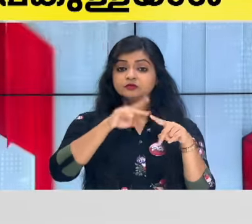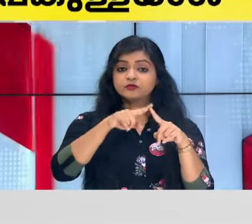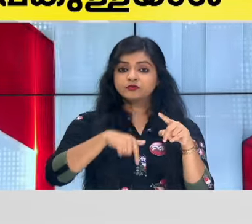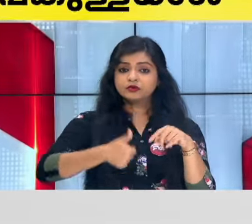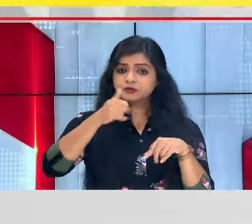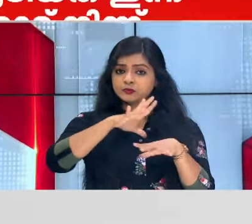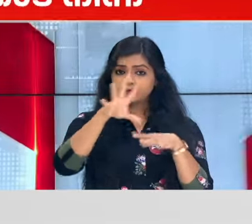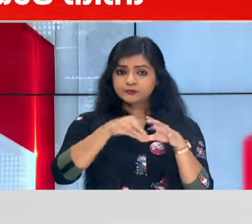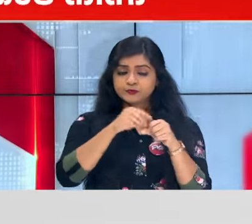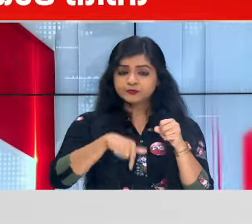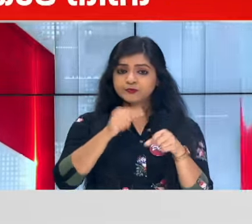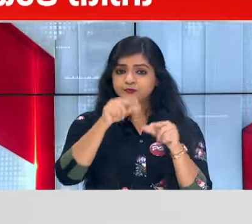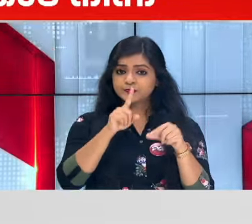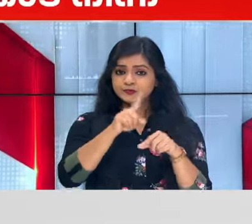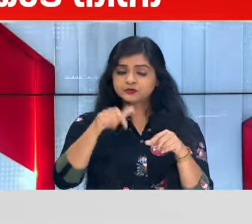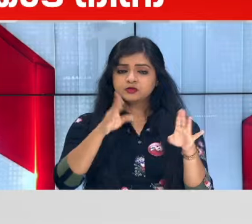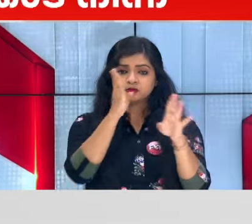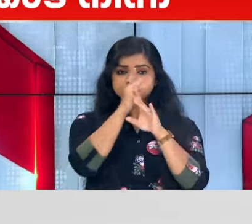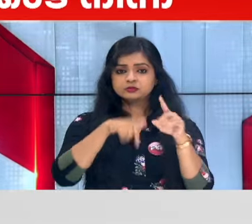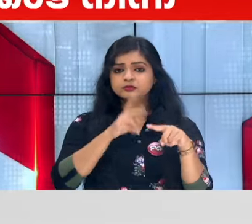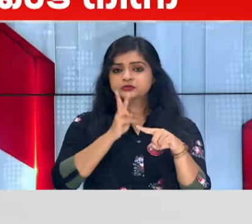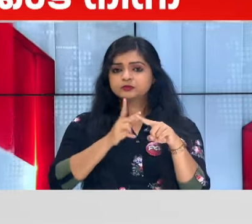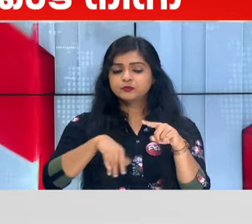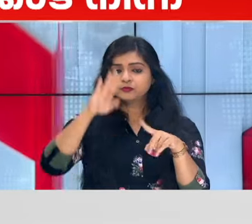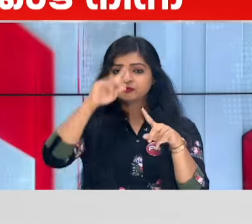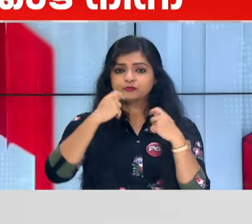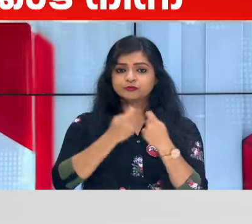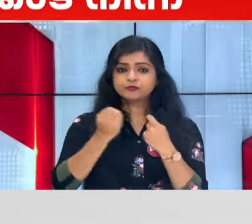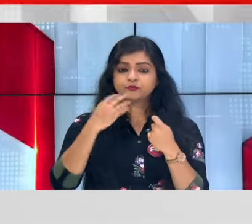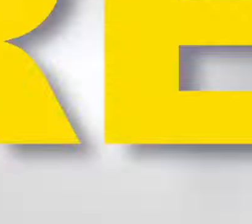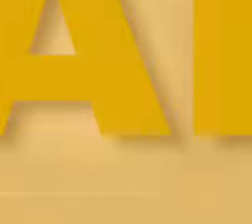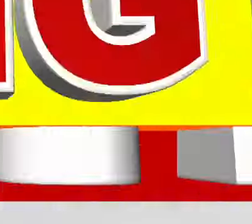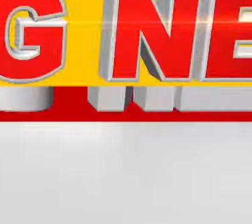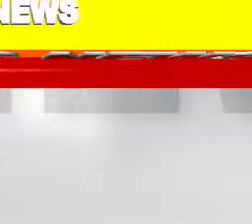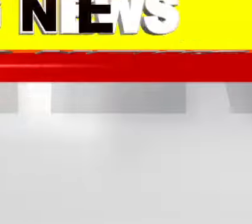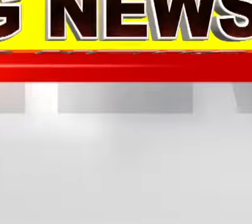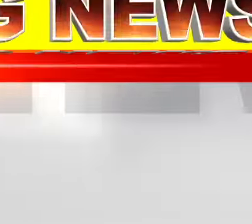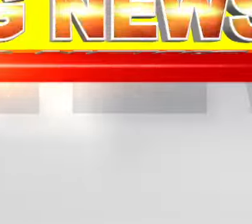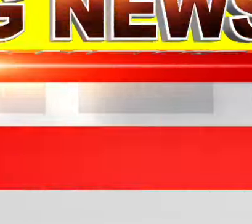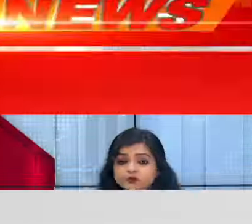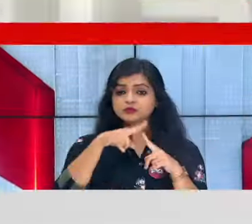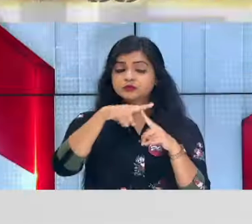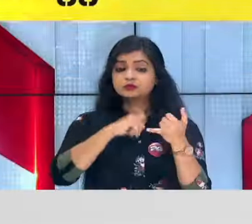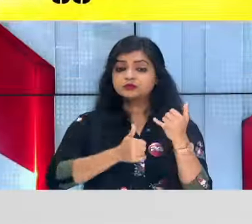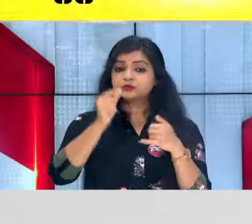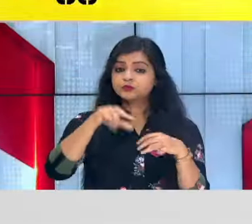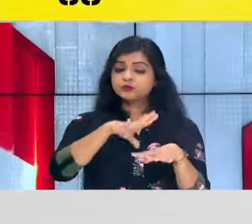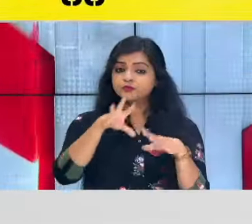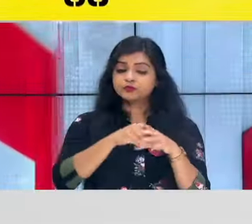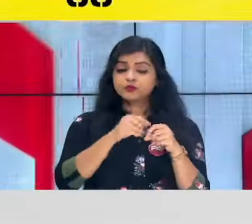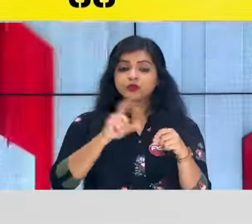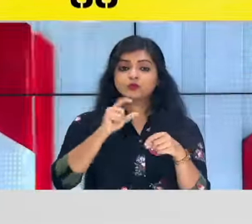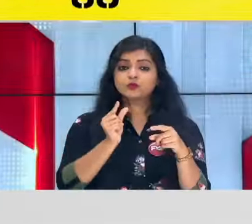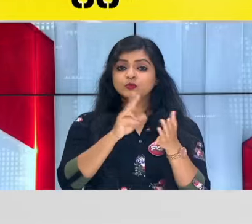കാണാമറയത്താണ് എന്നാണ് നമുക്ക് പോലീസ് വൃത്തങ്ങൾ നൽകുന്ന സൂചന. SFI യൂണിറ്റ് സെക്രട്ടറി ഉൾപ്പെടെയുള്ള ആളുകളുണ്ട്. അതുപോലെ തന്നെ കോളേജ് യൂണിയൻ പ്രസിഡന്റ് ഉൾപ്പെടെയുള്ള ആളുകൾ